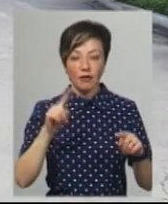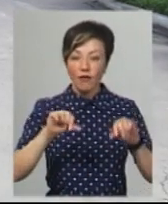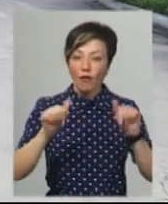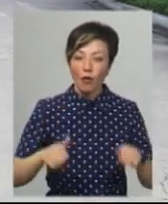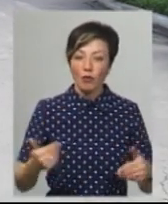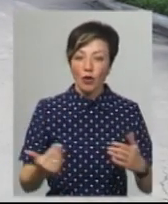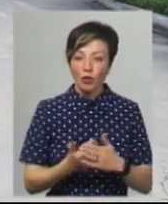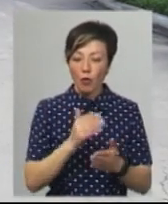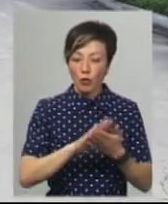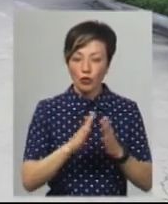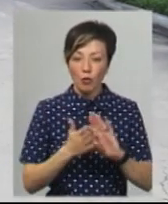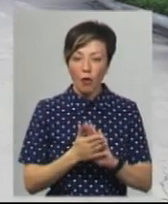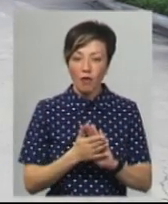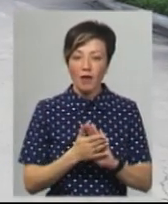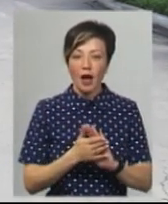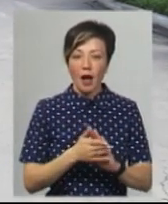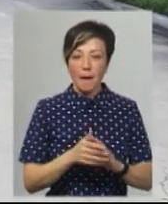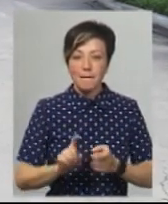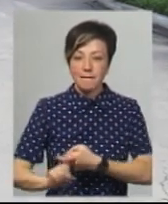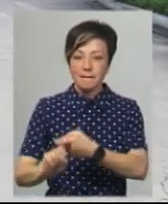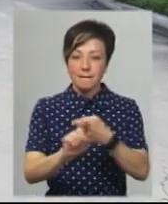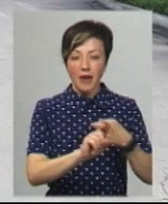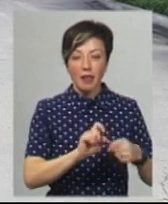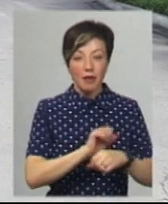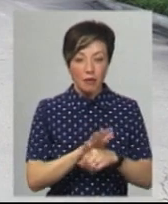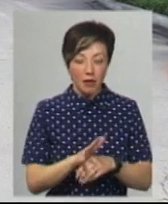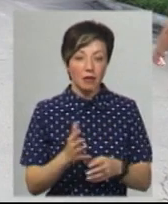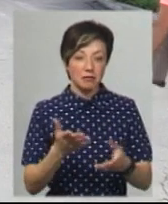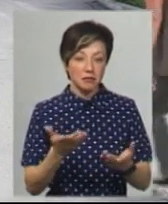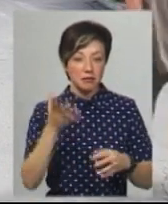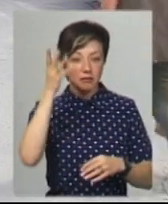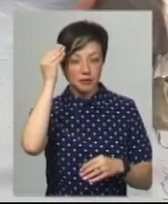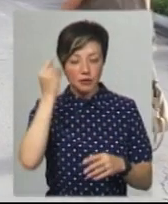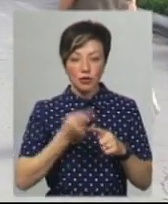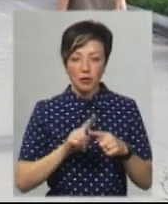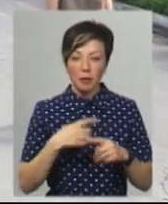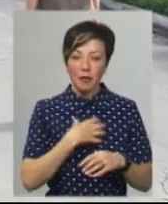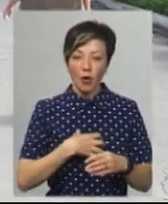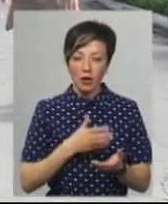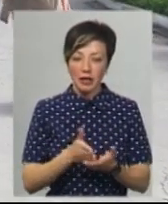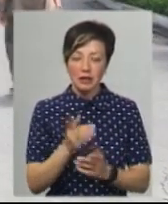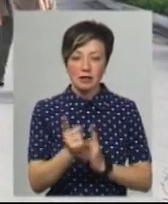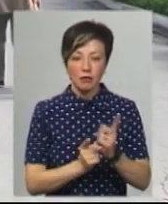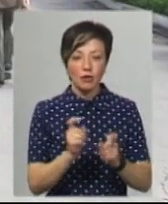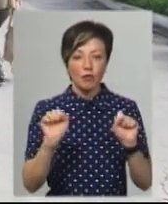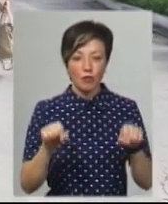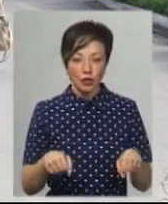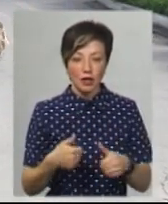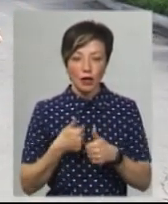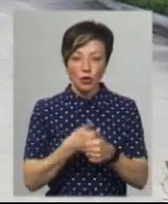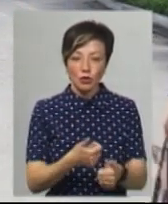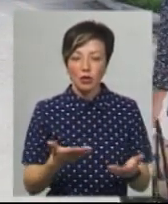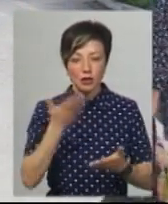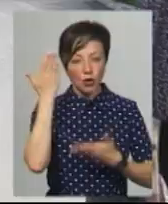під умови пандемії, узгодили такий момент, що в принципі пріоритети цьогоріч у нас врешті змінюються, і ми можемо надолужити